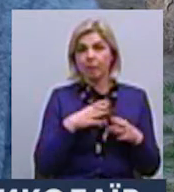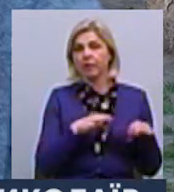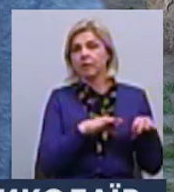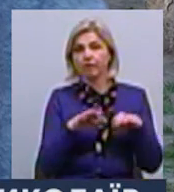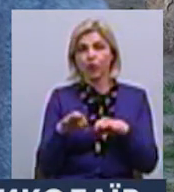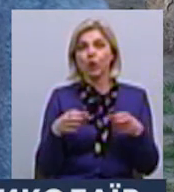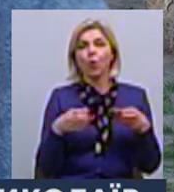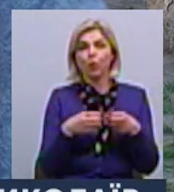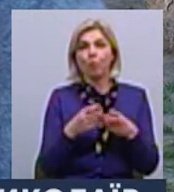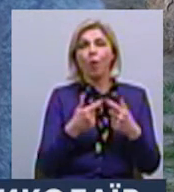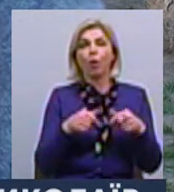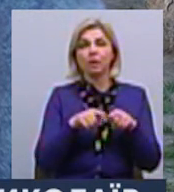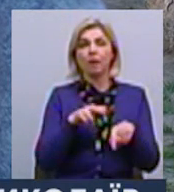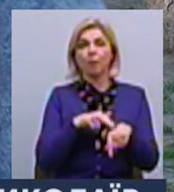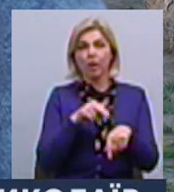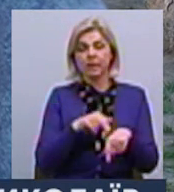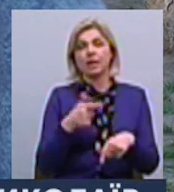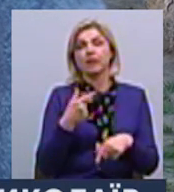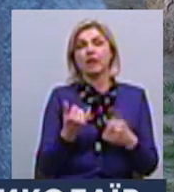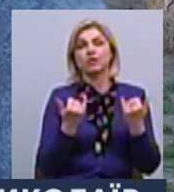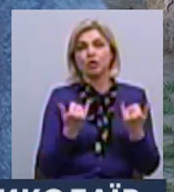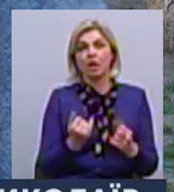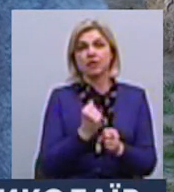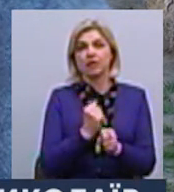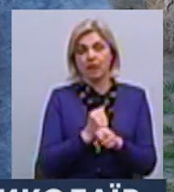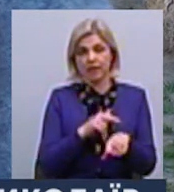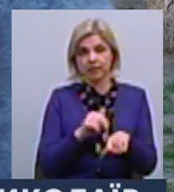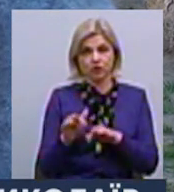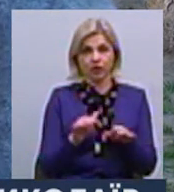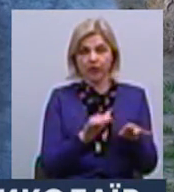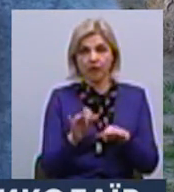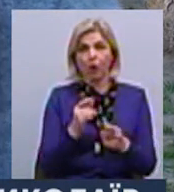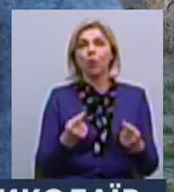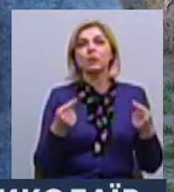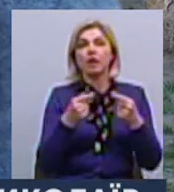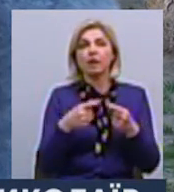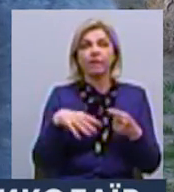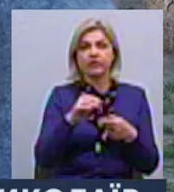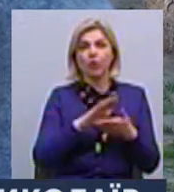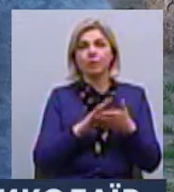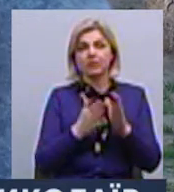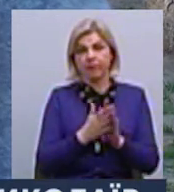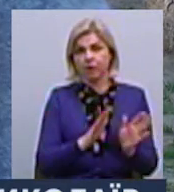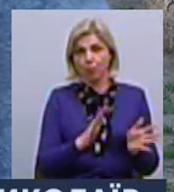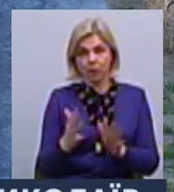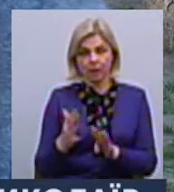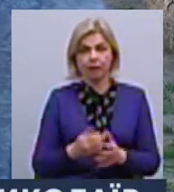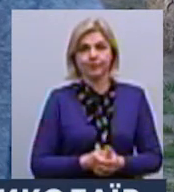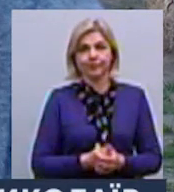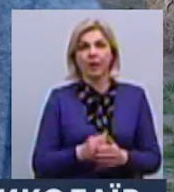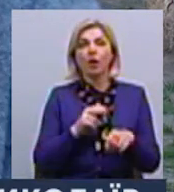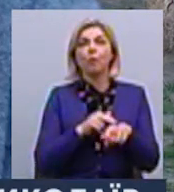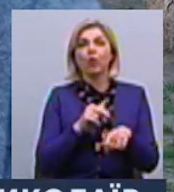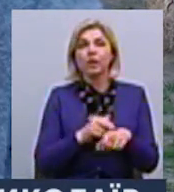група відділу поліції, де наразі проводяться слідчі дії та встановлюються всі обставини події.